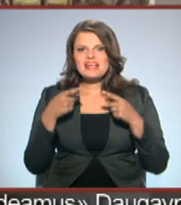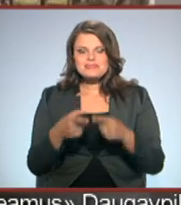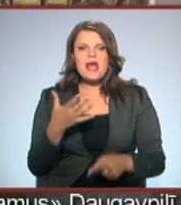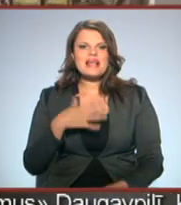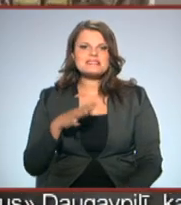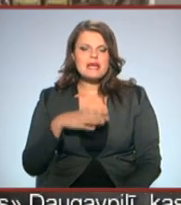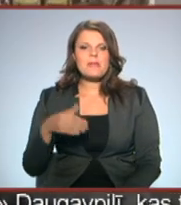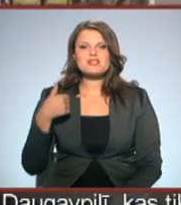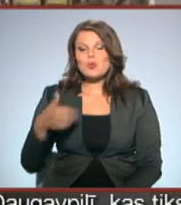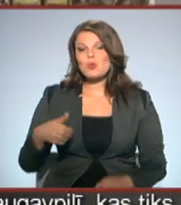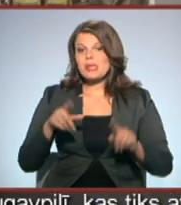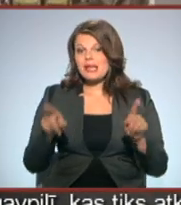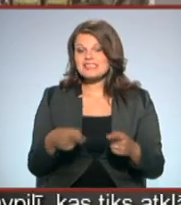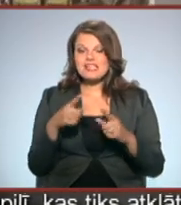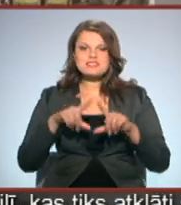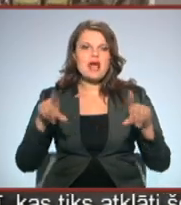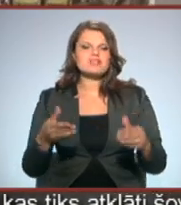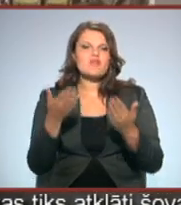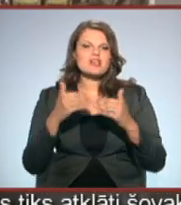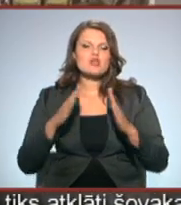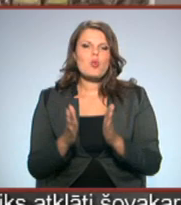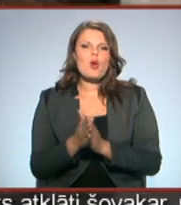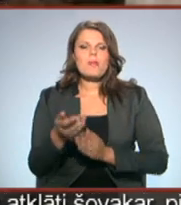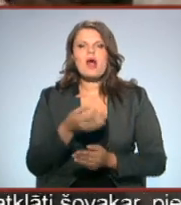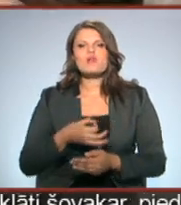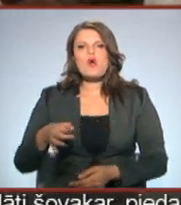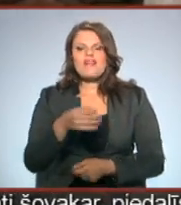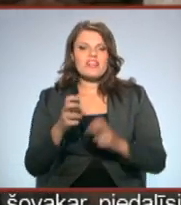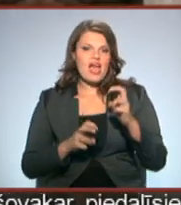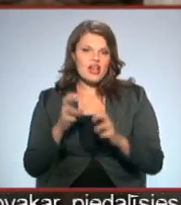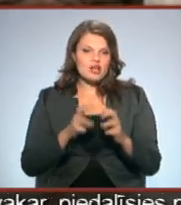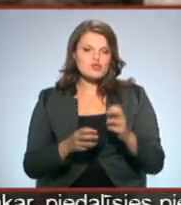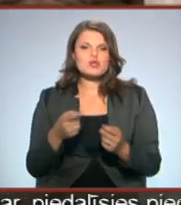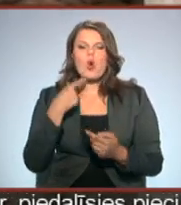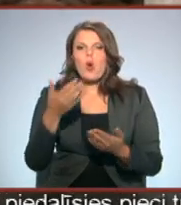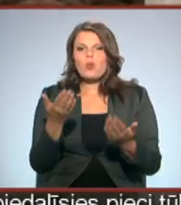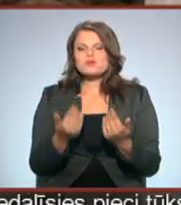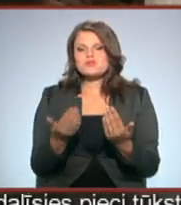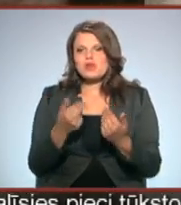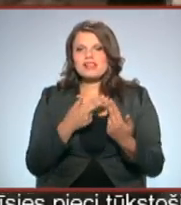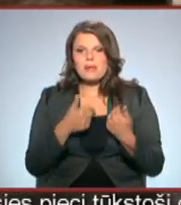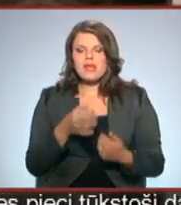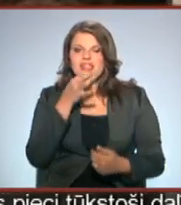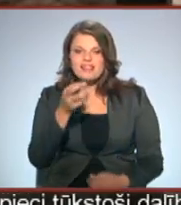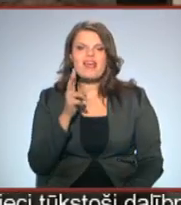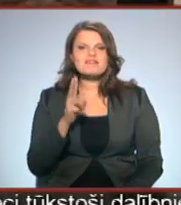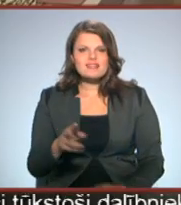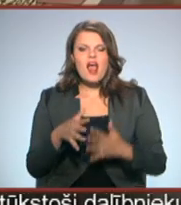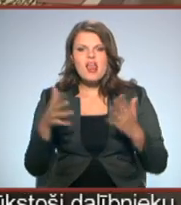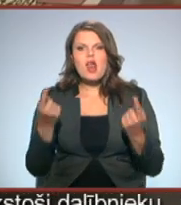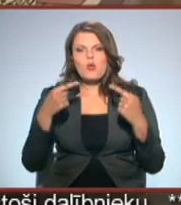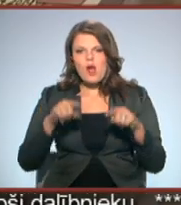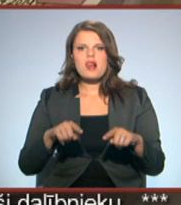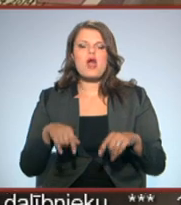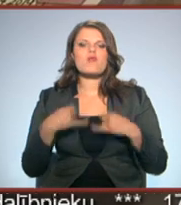Kuldīgas attīstības aģentūra aicināja kopā noveda ražotājus. Uzrunātie biedri atzīst, ka lielāko daļu laika velta produkcijas saražošanai,